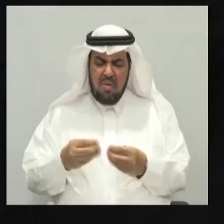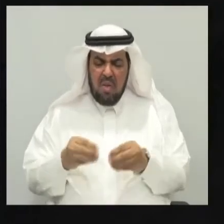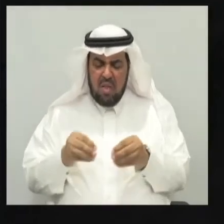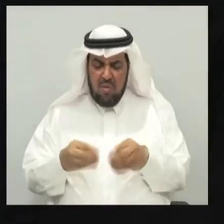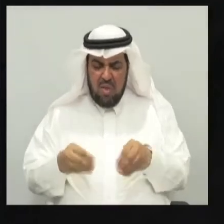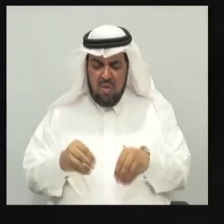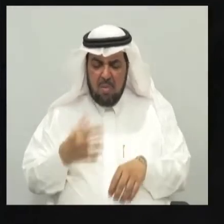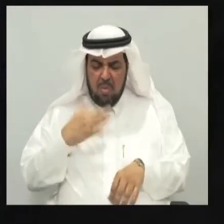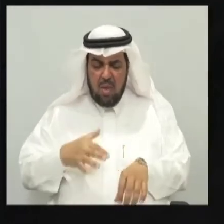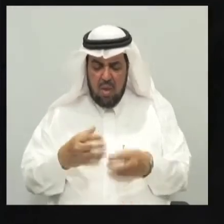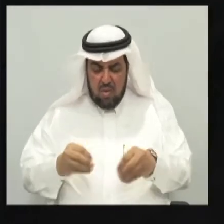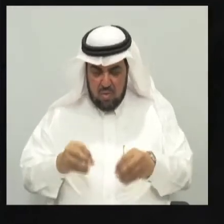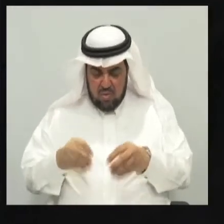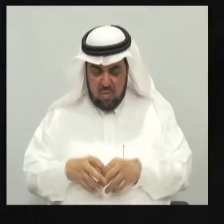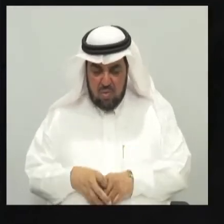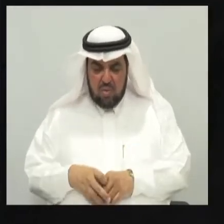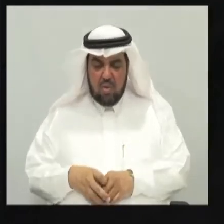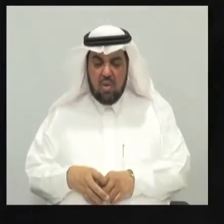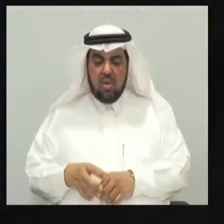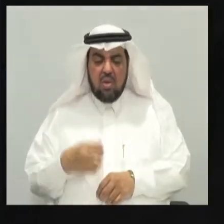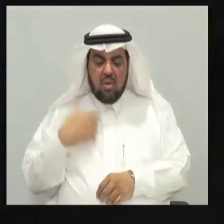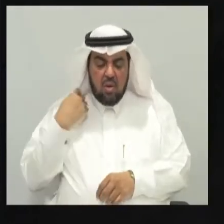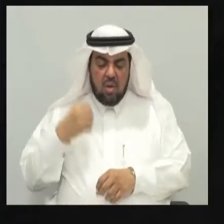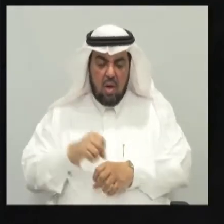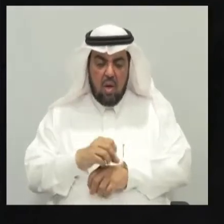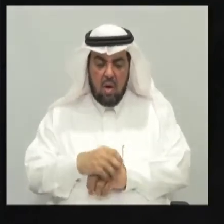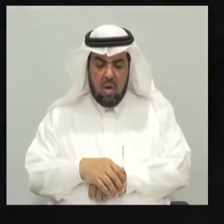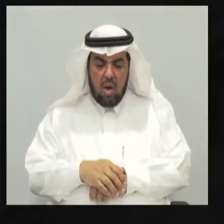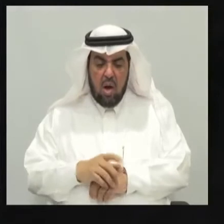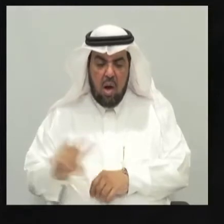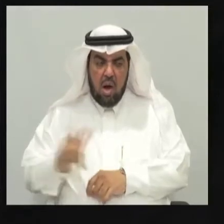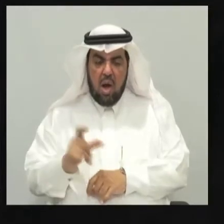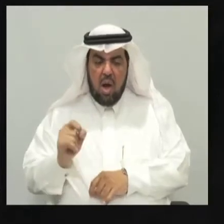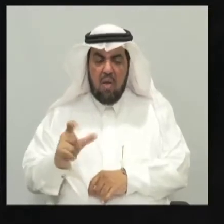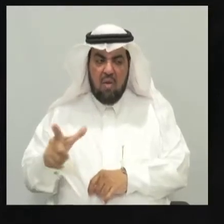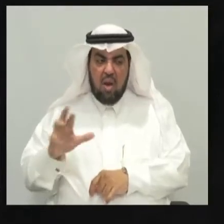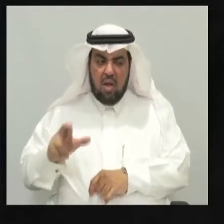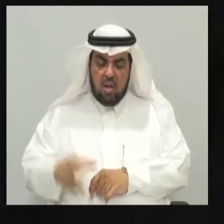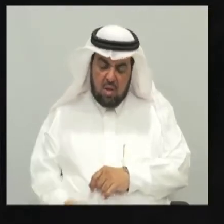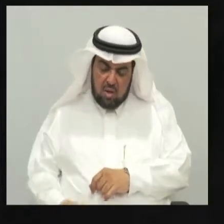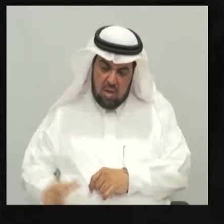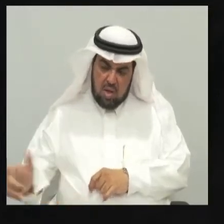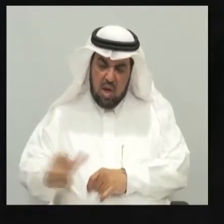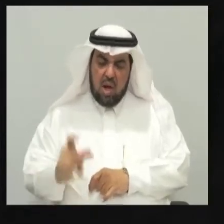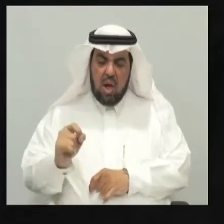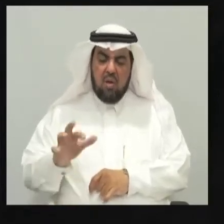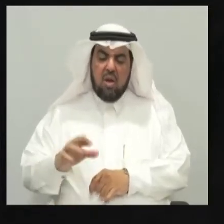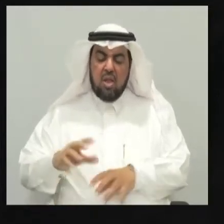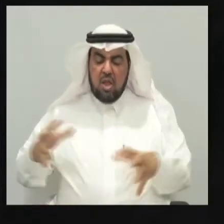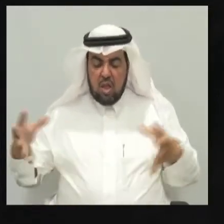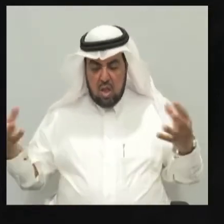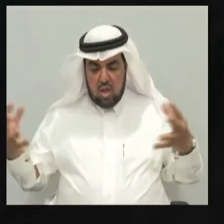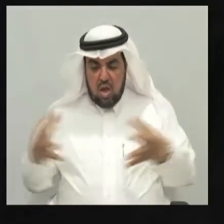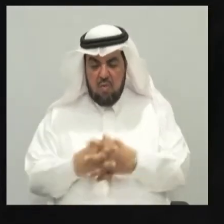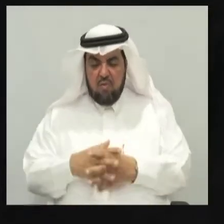ماذا بسهولة. إذا هذا هو عنصر ماذا؟ لا فلز. إذا اللا فلزات تشترك بصفة، ما